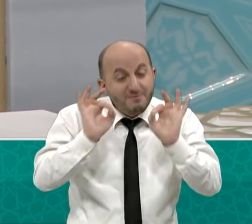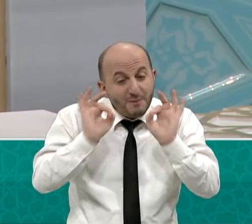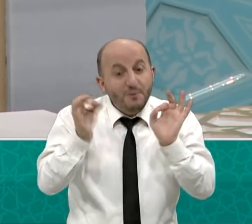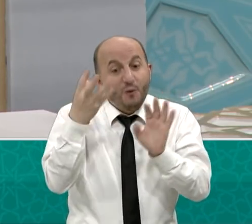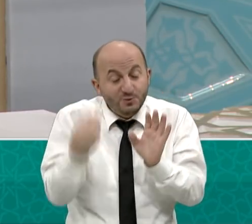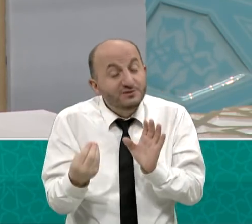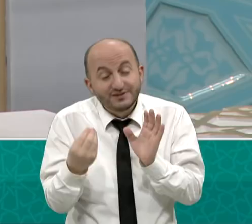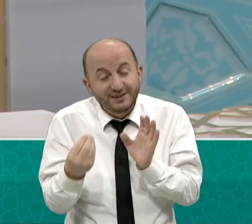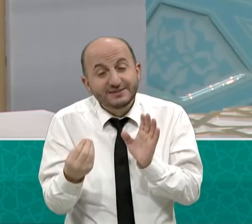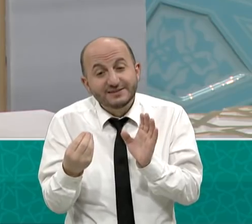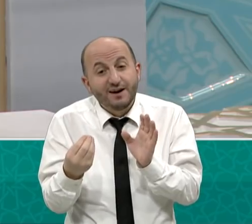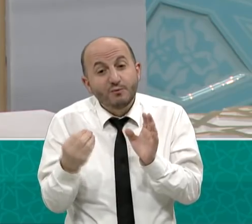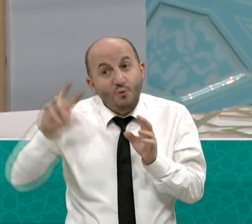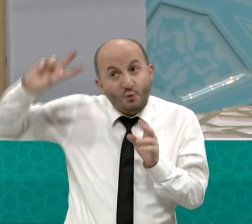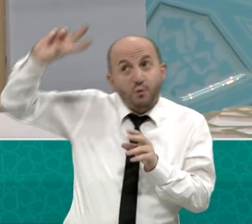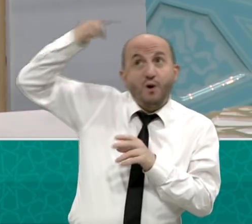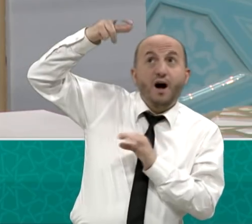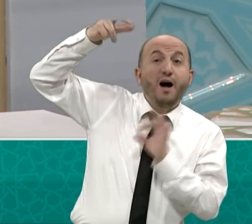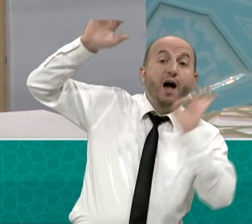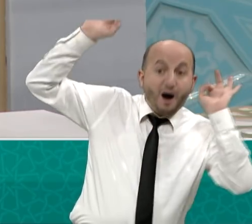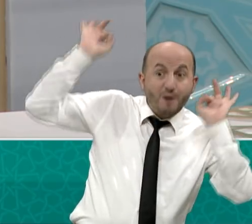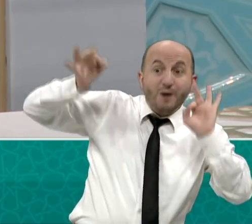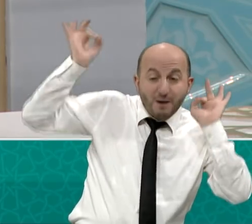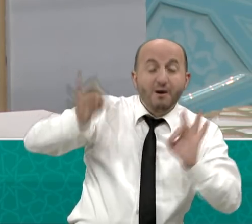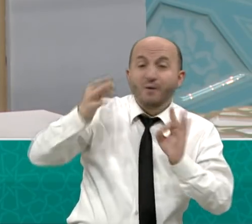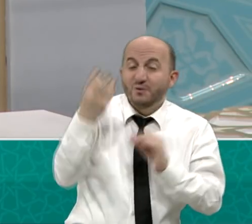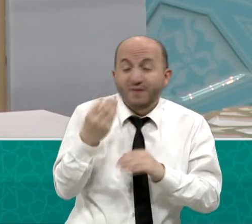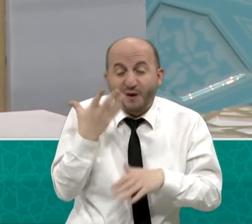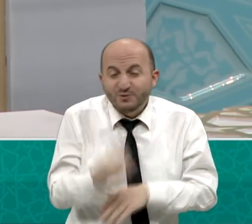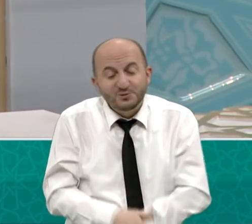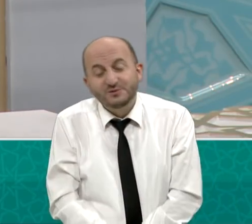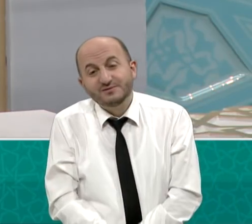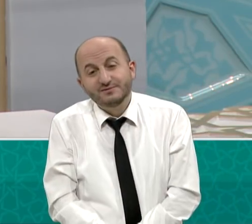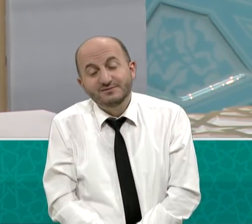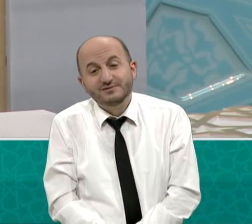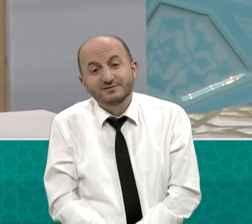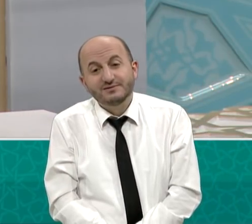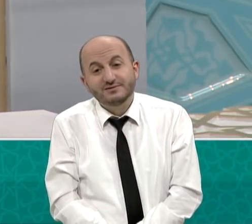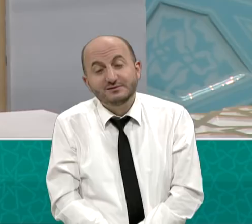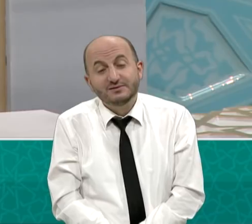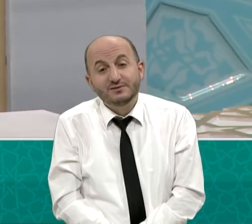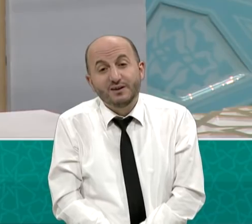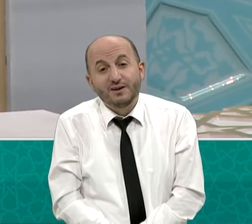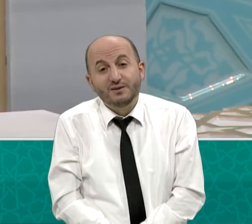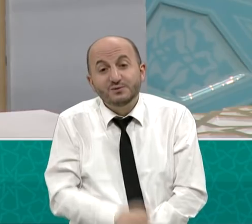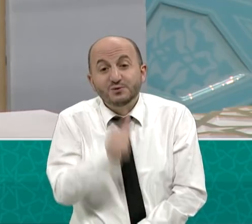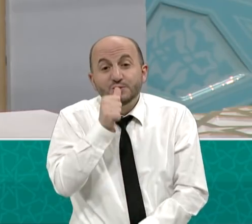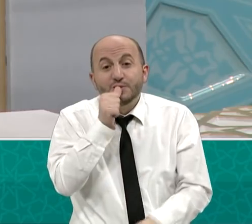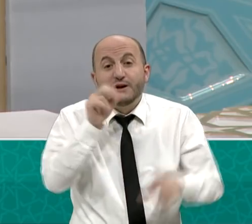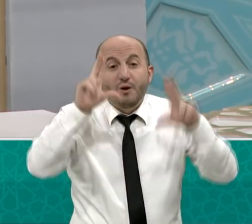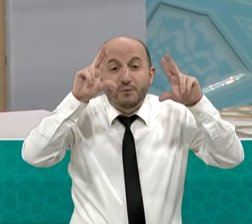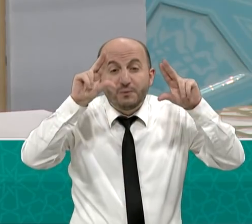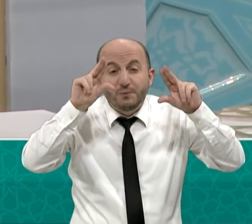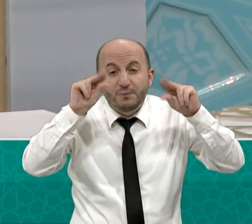diyelim. Hep güneş tepemizde olsaydı ne olurdu? Bütün sular buharlaşırdı.